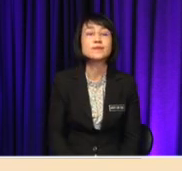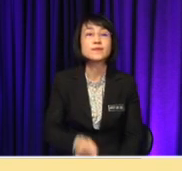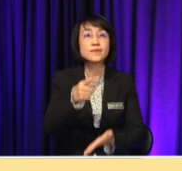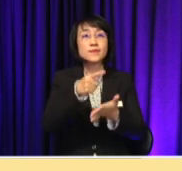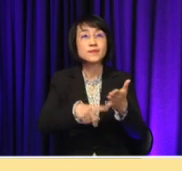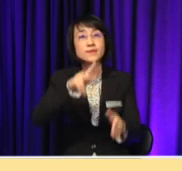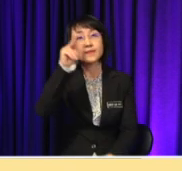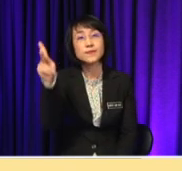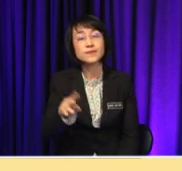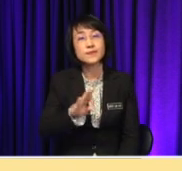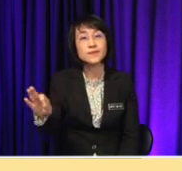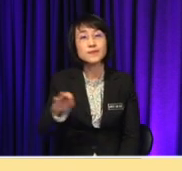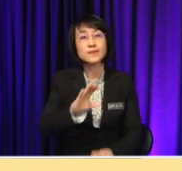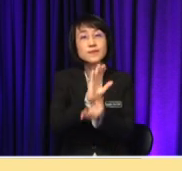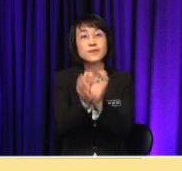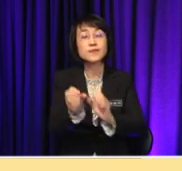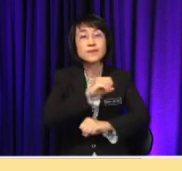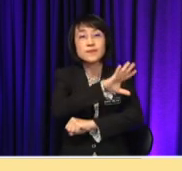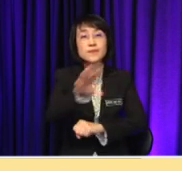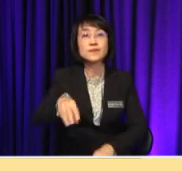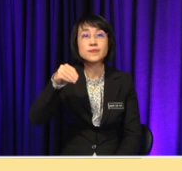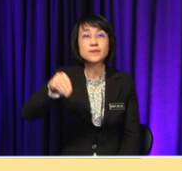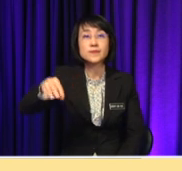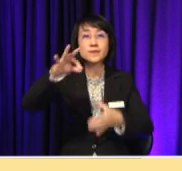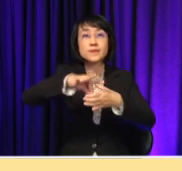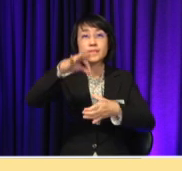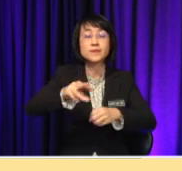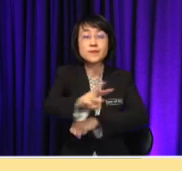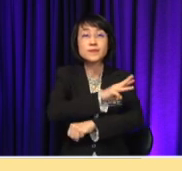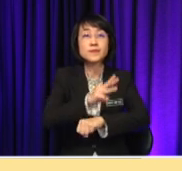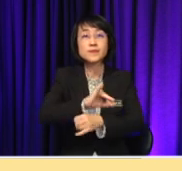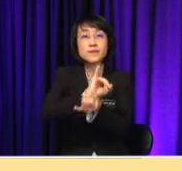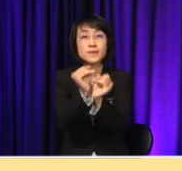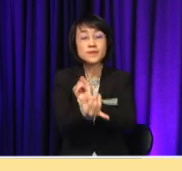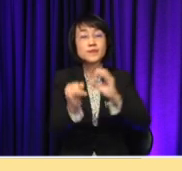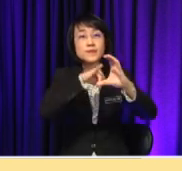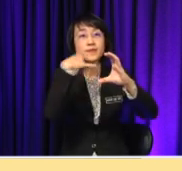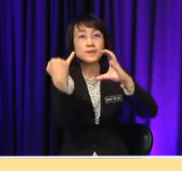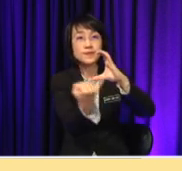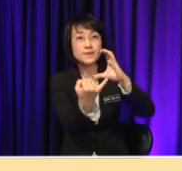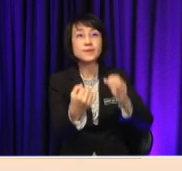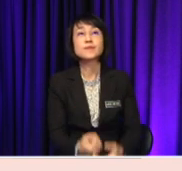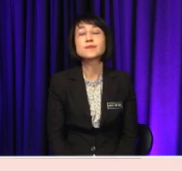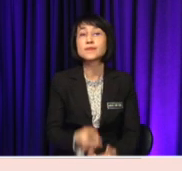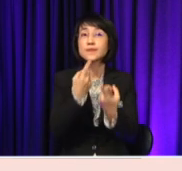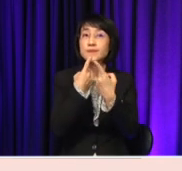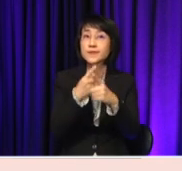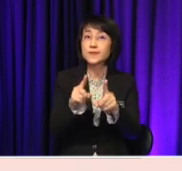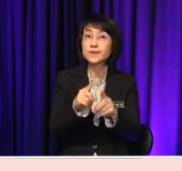yang mempengaruhi tanaman teh di kawasan beriklim khatulistiwa waktu cuaca